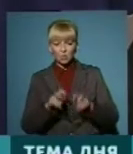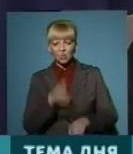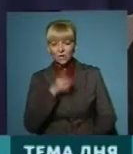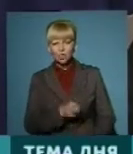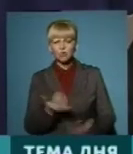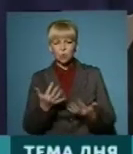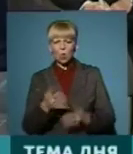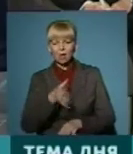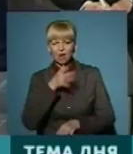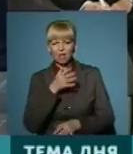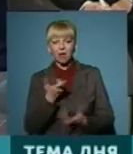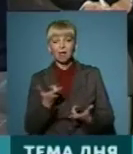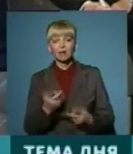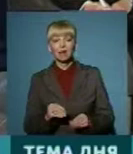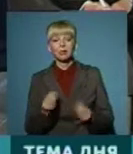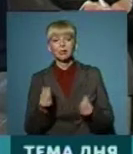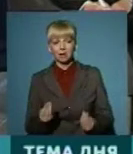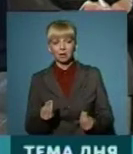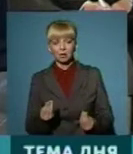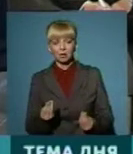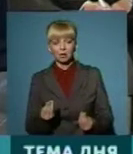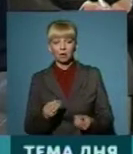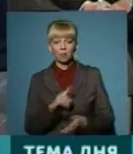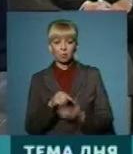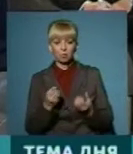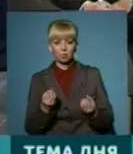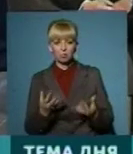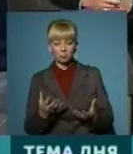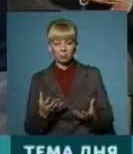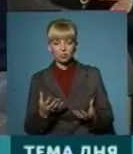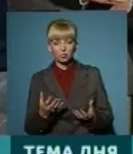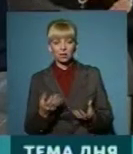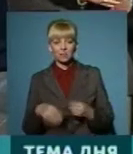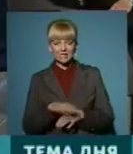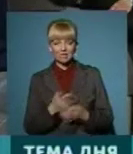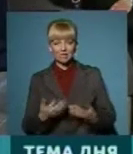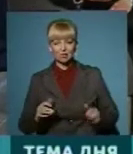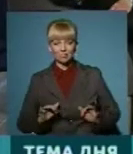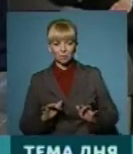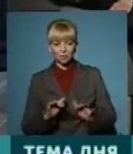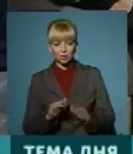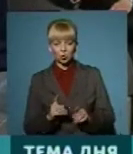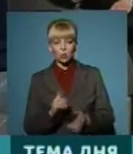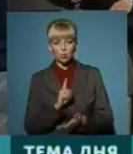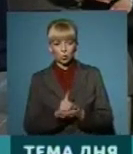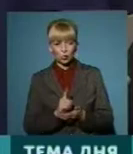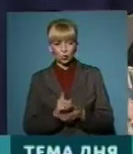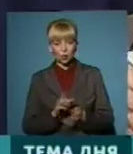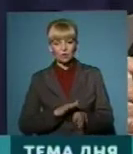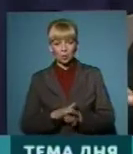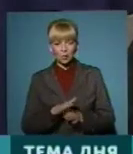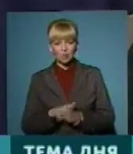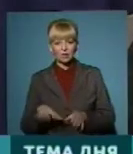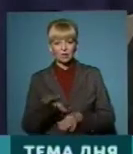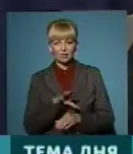течение стольких лет, то где деньги? Питання просте. На всі ці речі, які повинні відбуватися, як вони описали, там всі